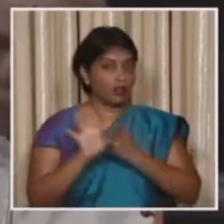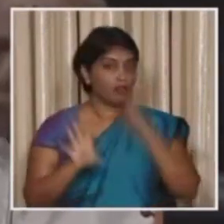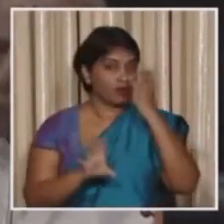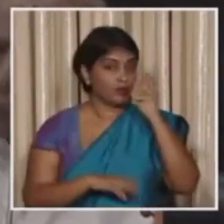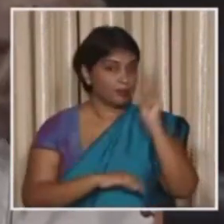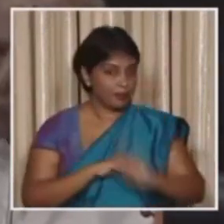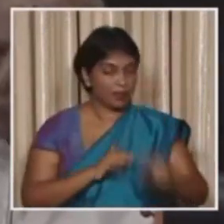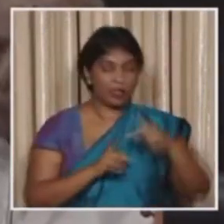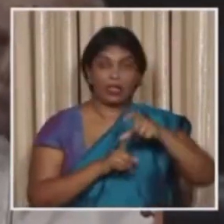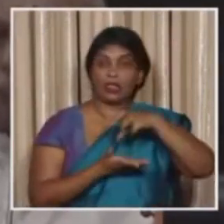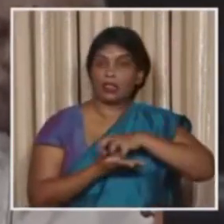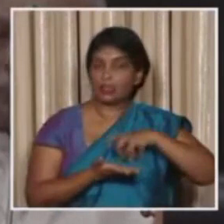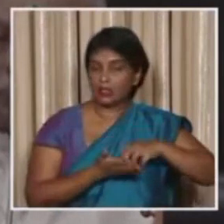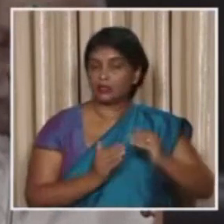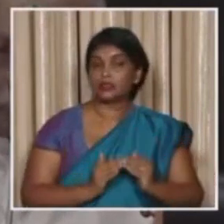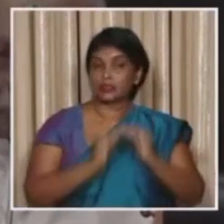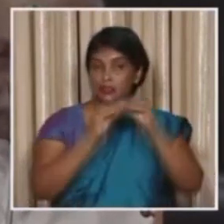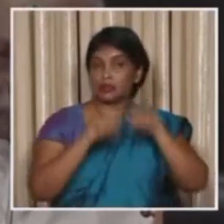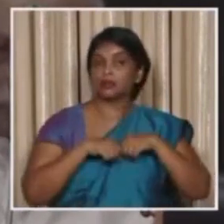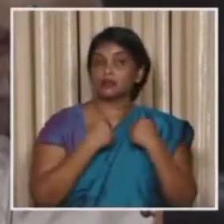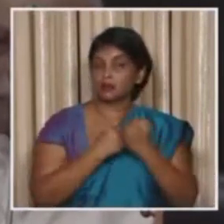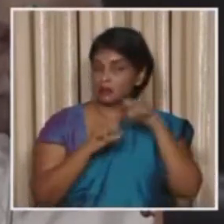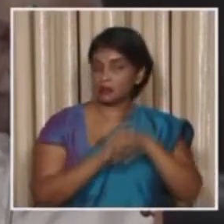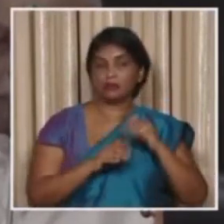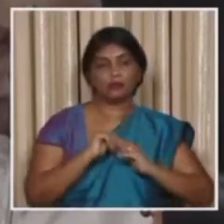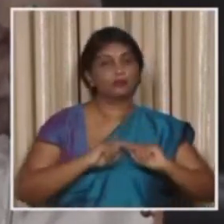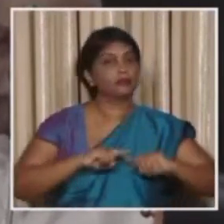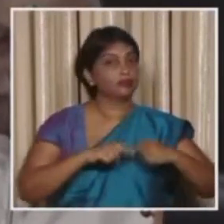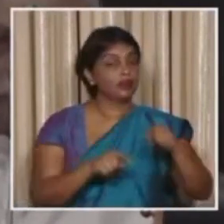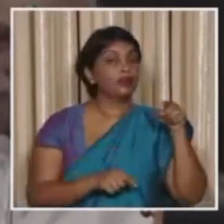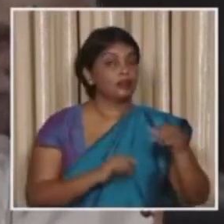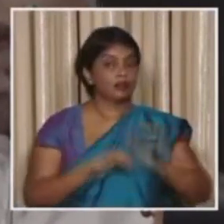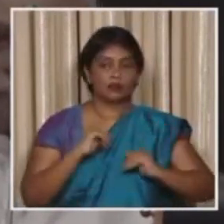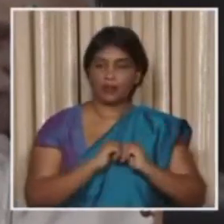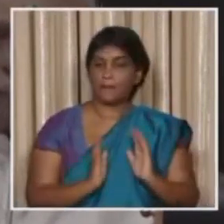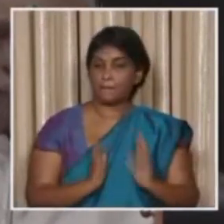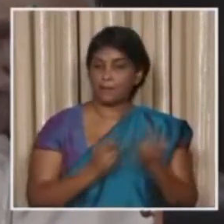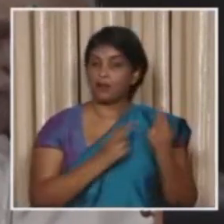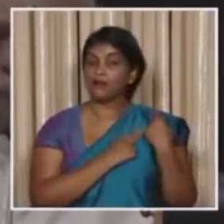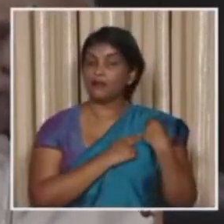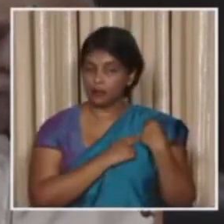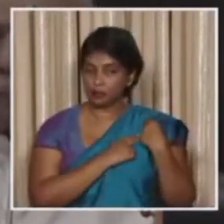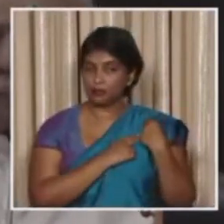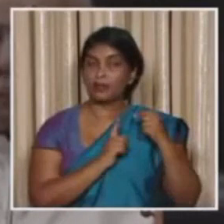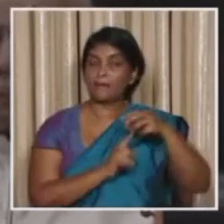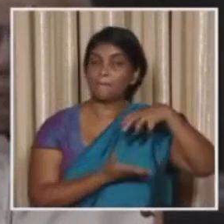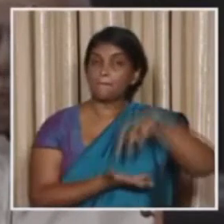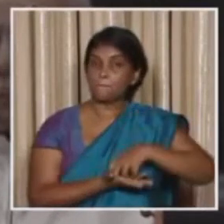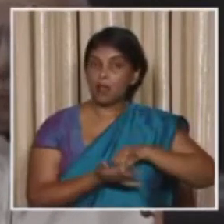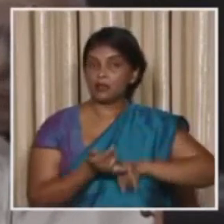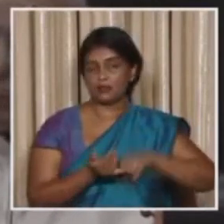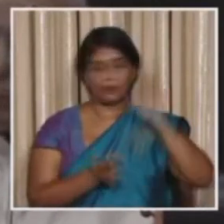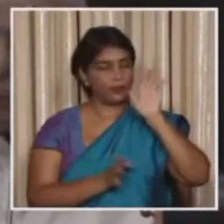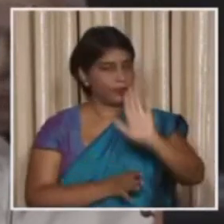සැලැස්මත් දිස්ත්‍රික්ක සංවර්ධන සභා ඔස්සේ ක්‍රියාත්මක කිරීම සහ එය ක්‍රියාත්මක කිරීමේ වගකීම පළාත් සභාව වෙත